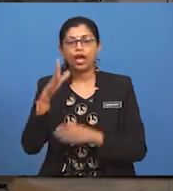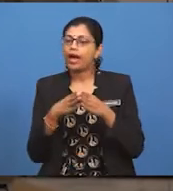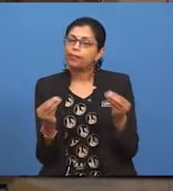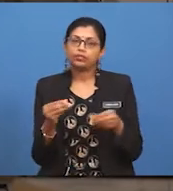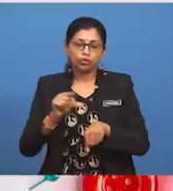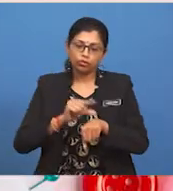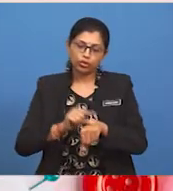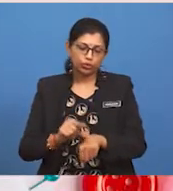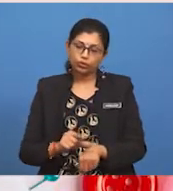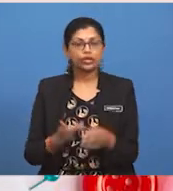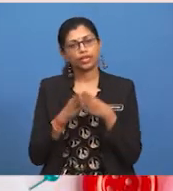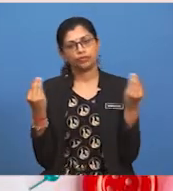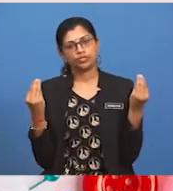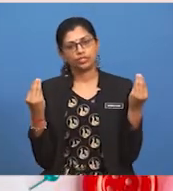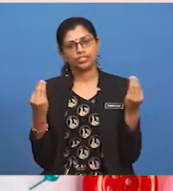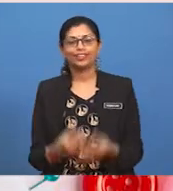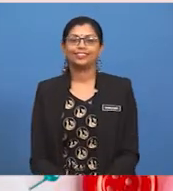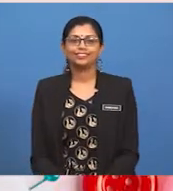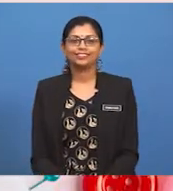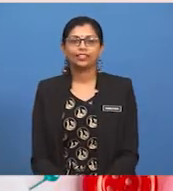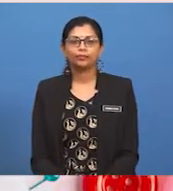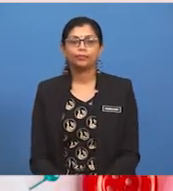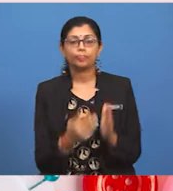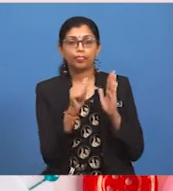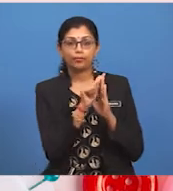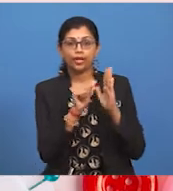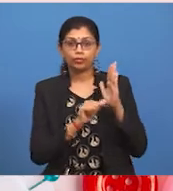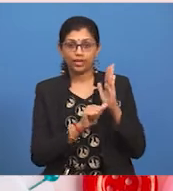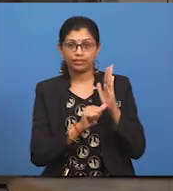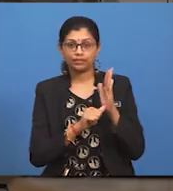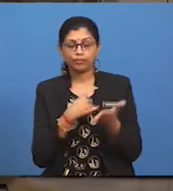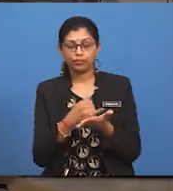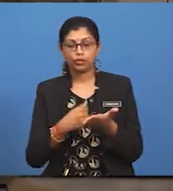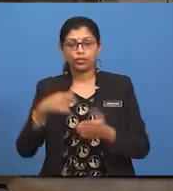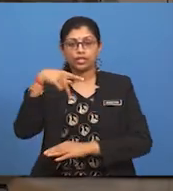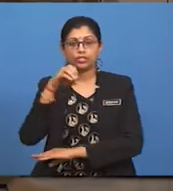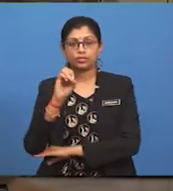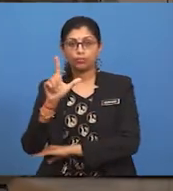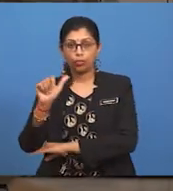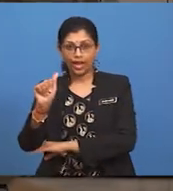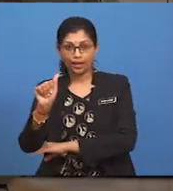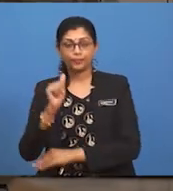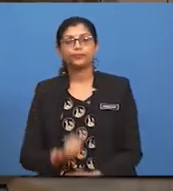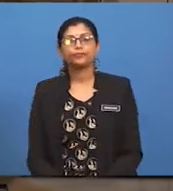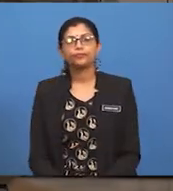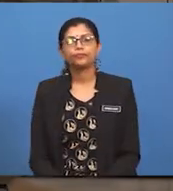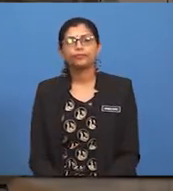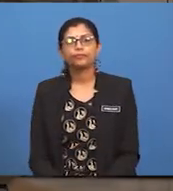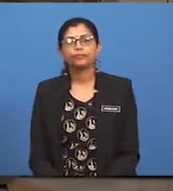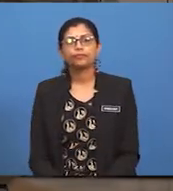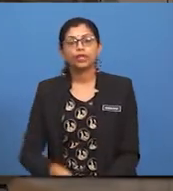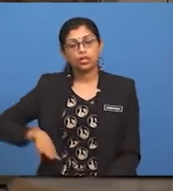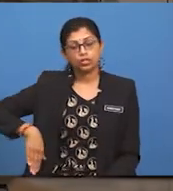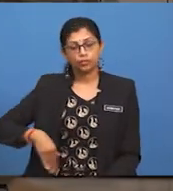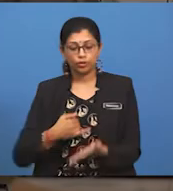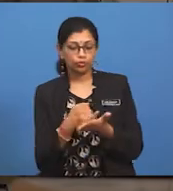digunakan. Peraturan menjawab pola. Sebelum menjawab pola, terdapat peraturan yang perlu